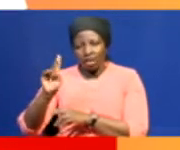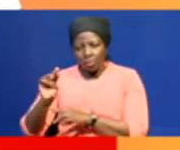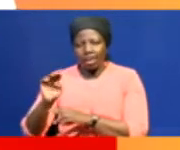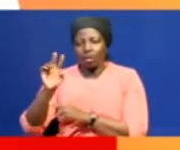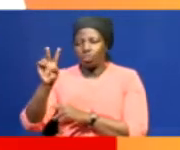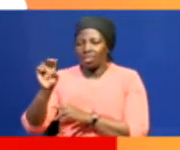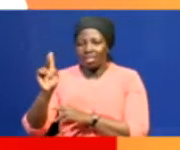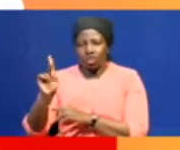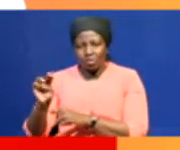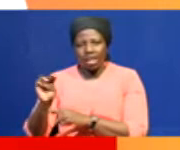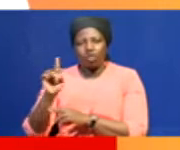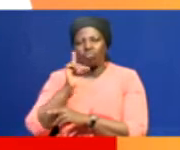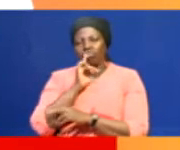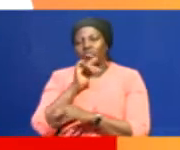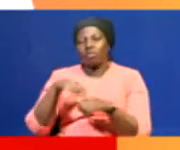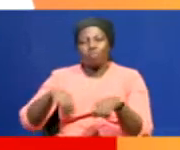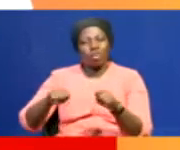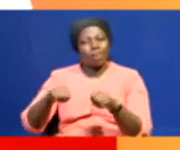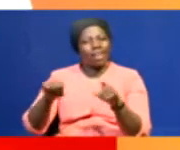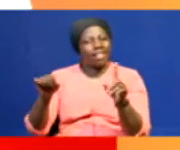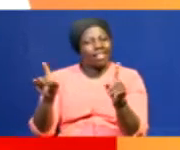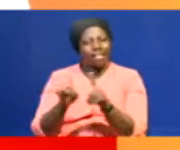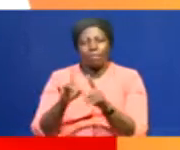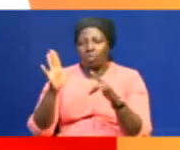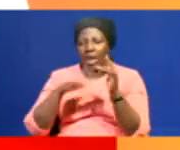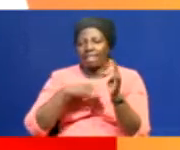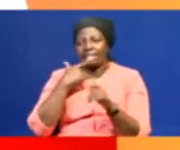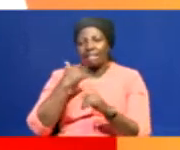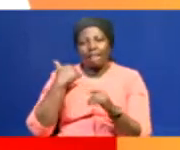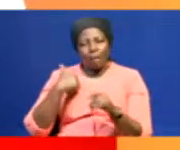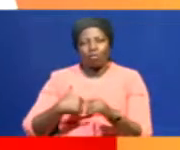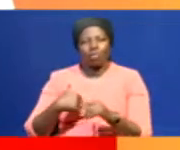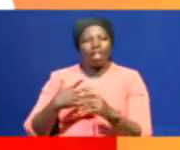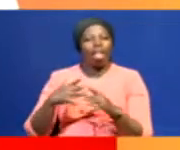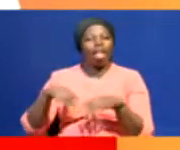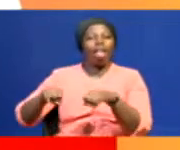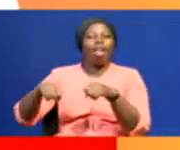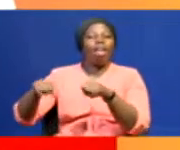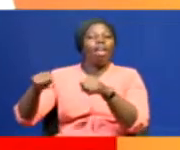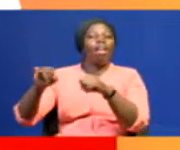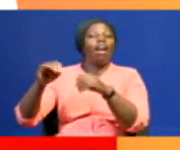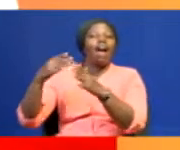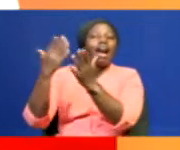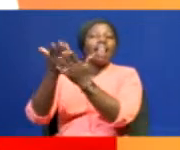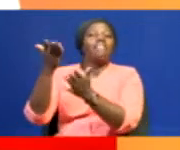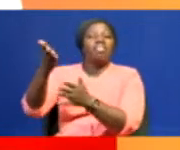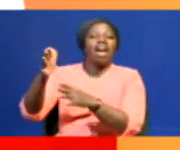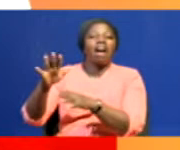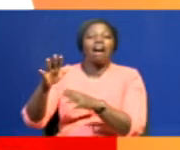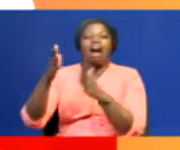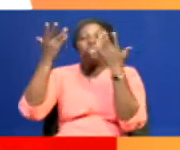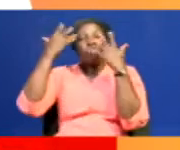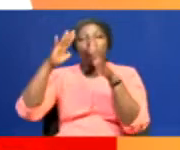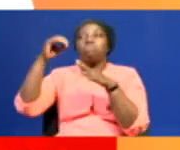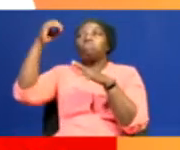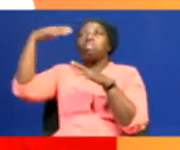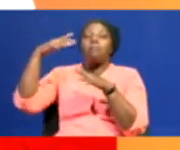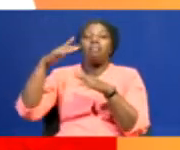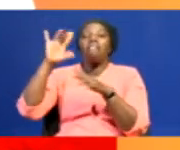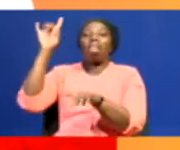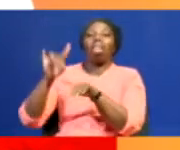So zinafanana tu. Uwezi sema ati nilifika huko sikuwa najua stima na ikazimia huko msituni